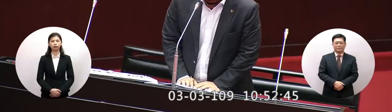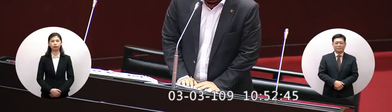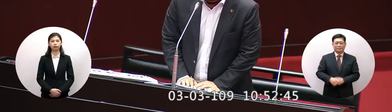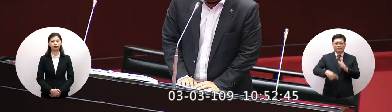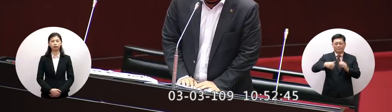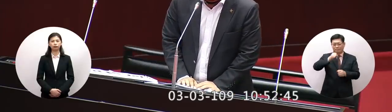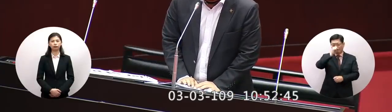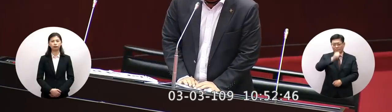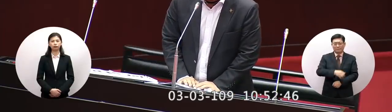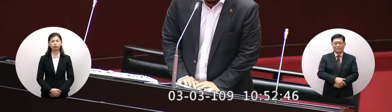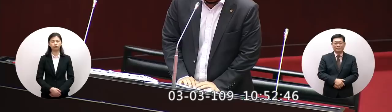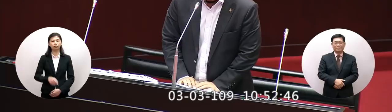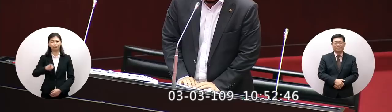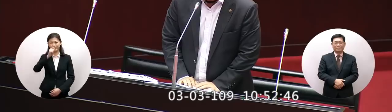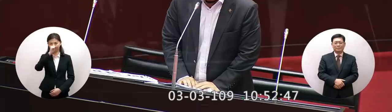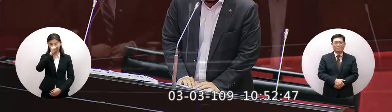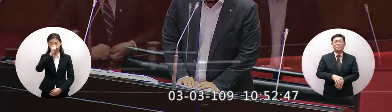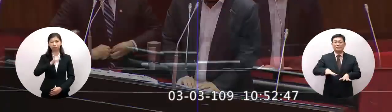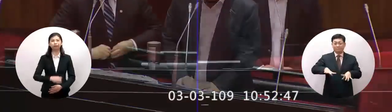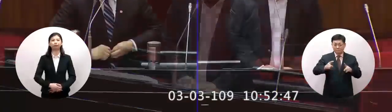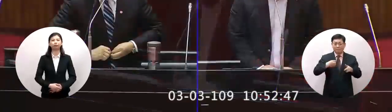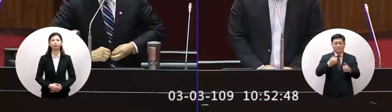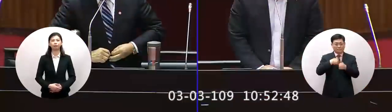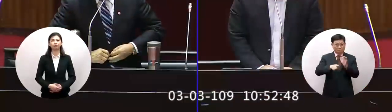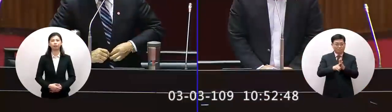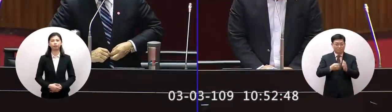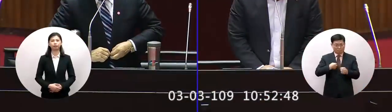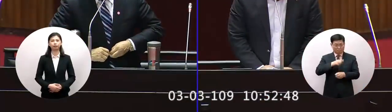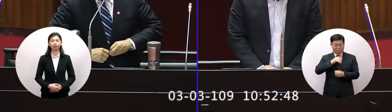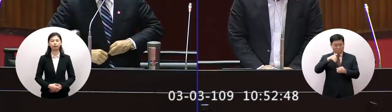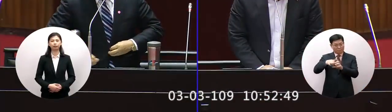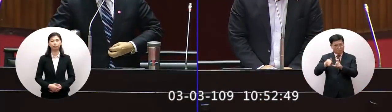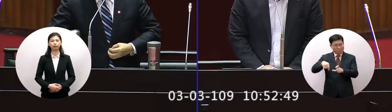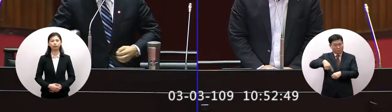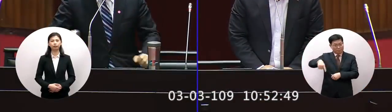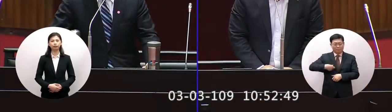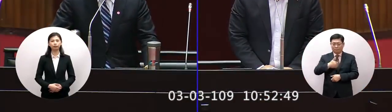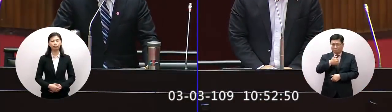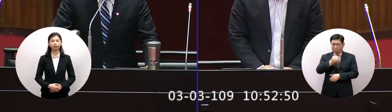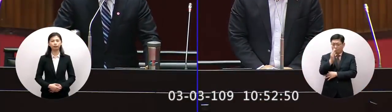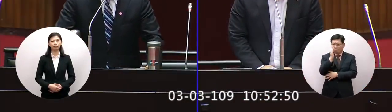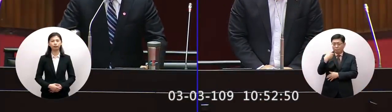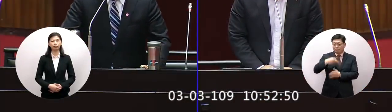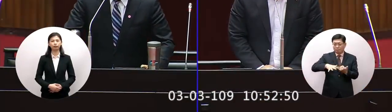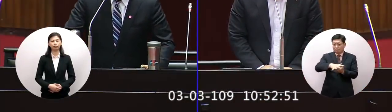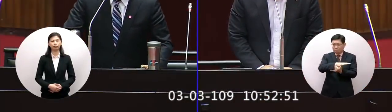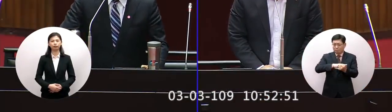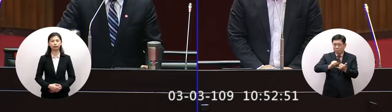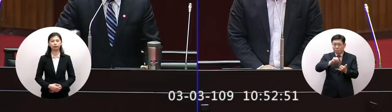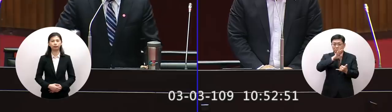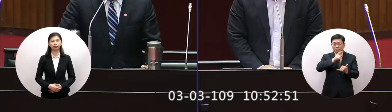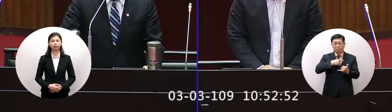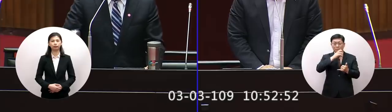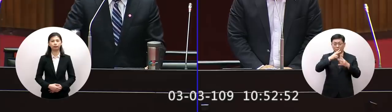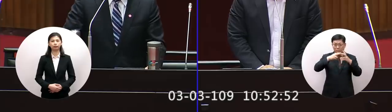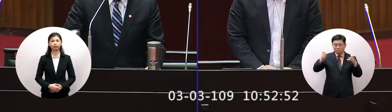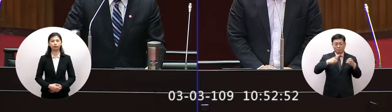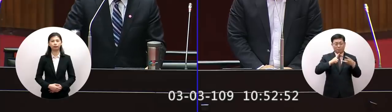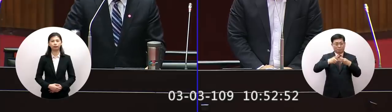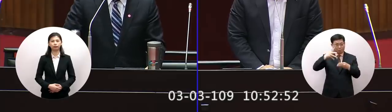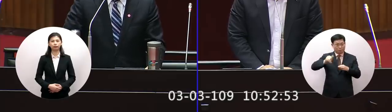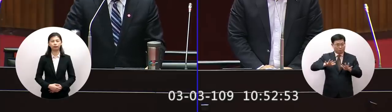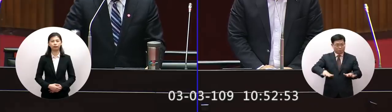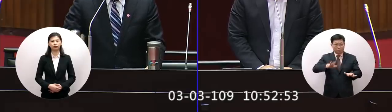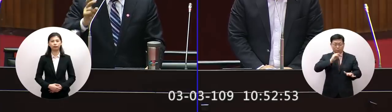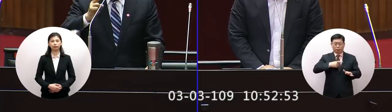院长你好， 首先你好， 首先代表咱选区的民众来感谢政府甲全台湾的公庙主委伫即道